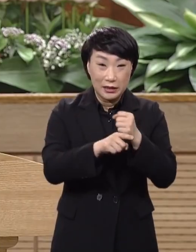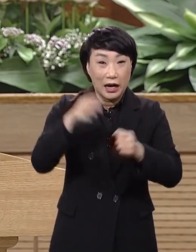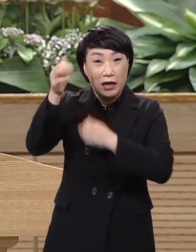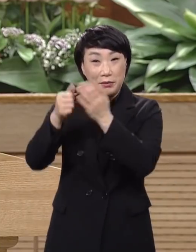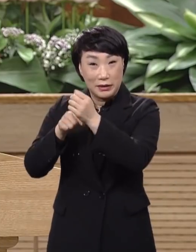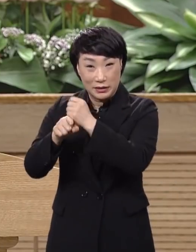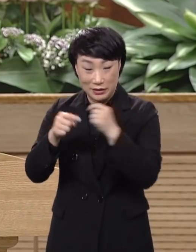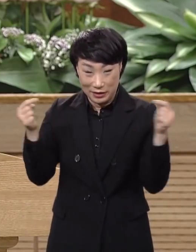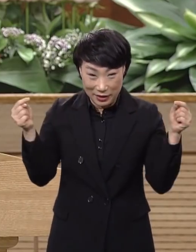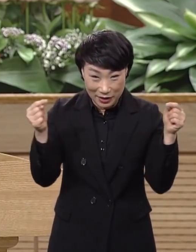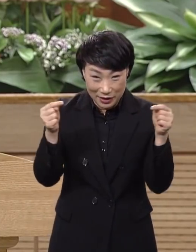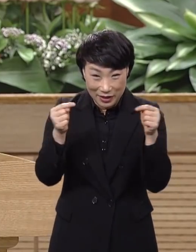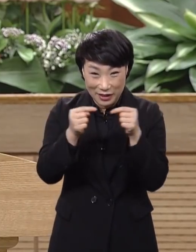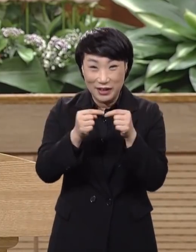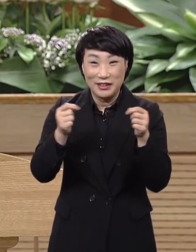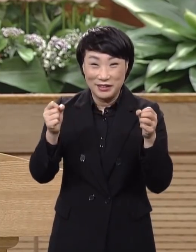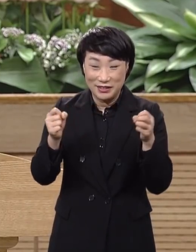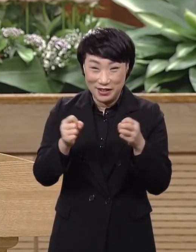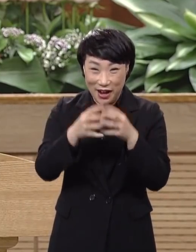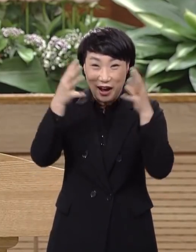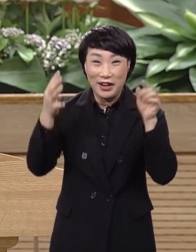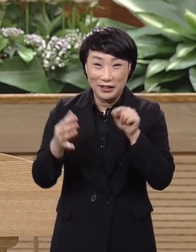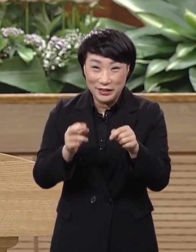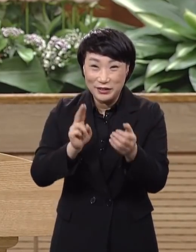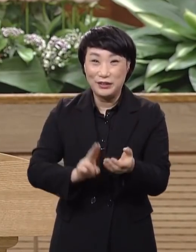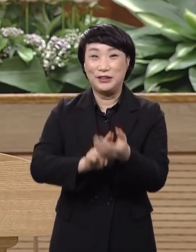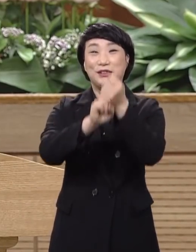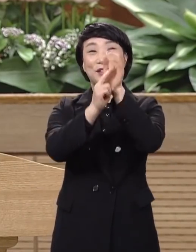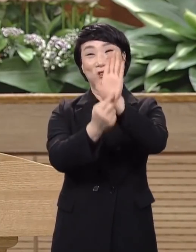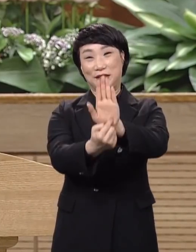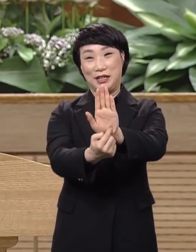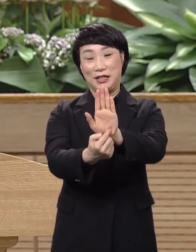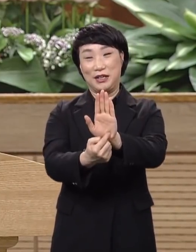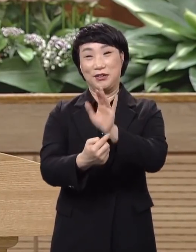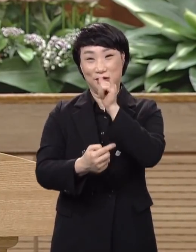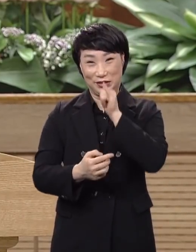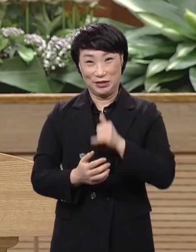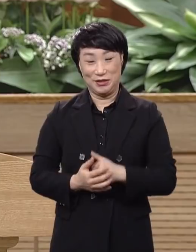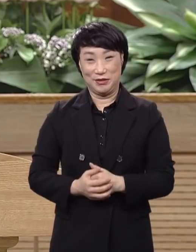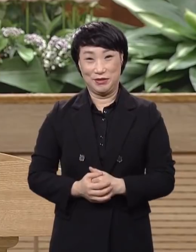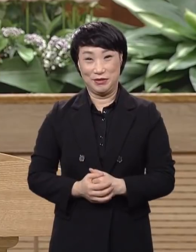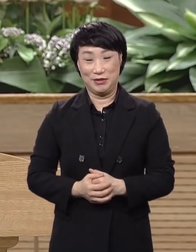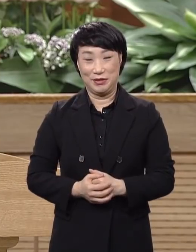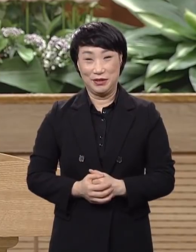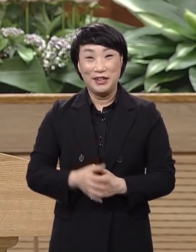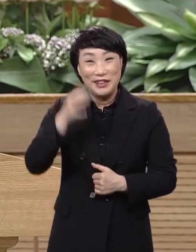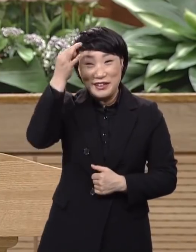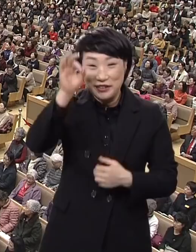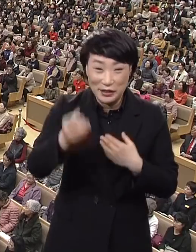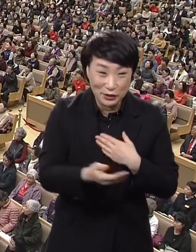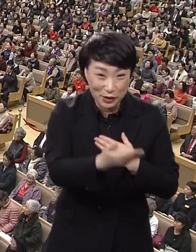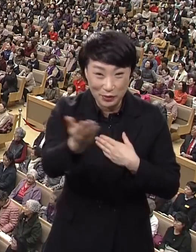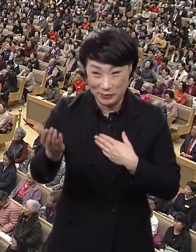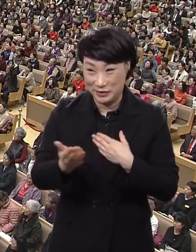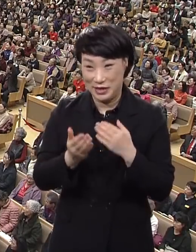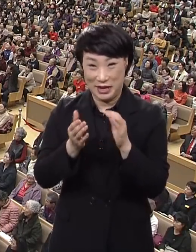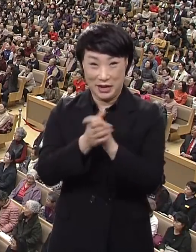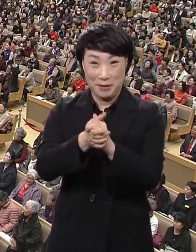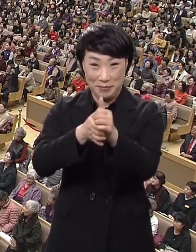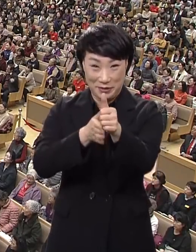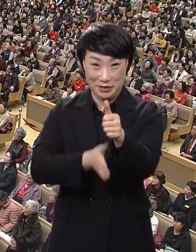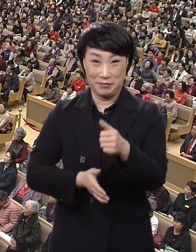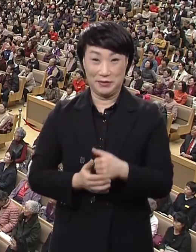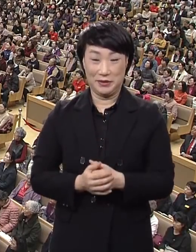하나님 뜻에 일어나는 스파크 속에서 이적은 드러나게 되는 것입니다. 인정하면 아멘 합시다.